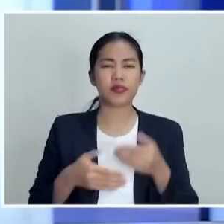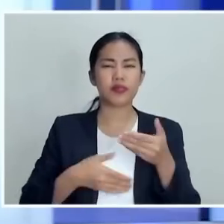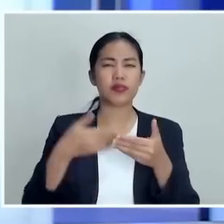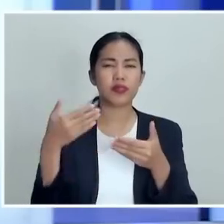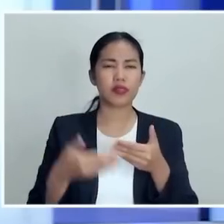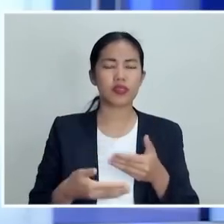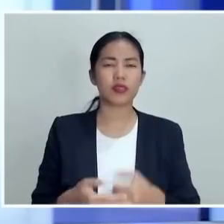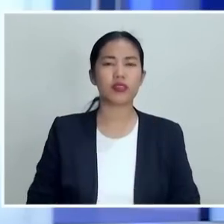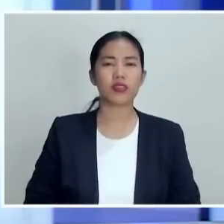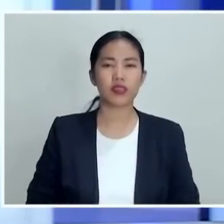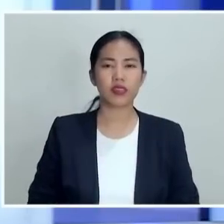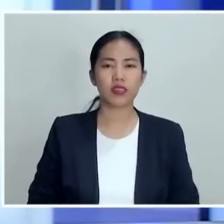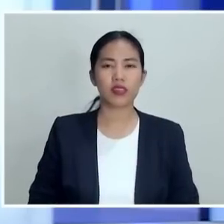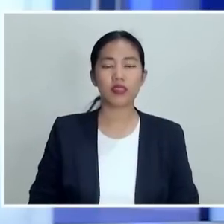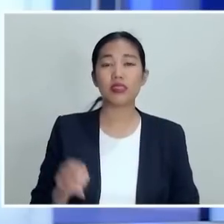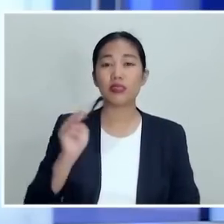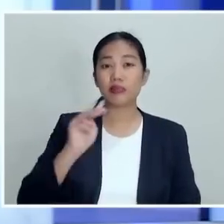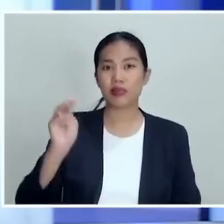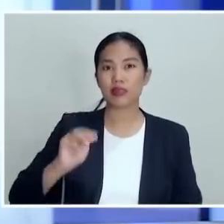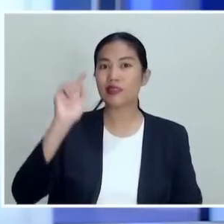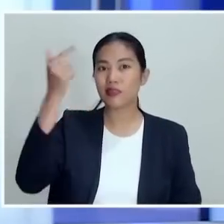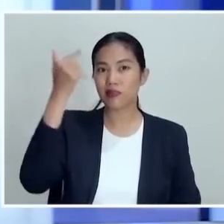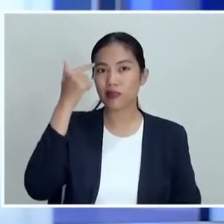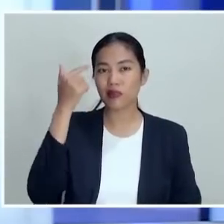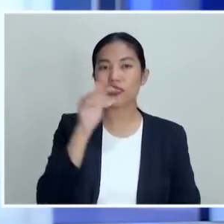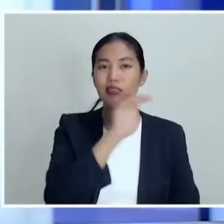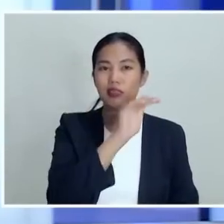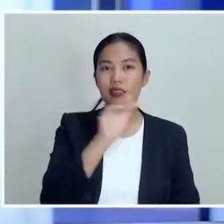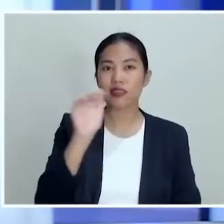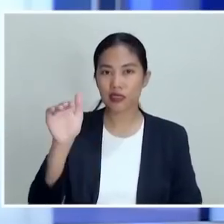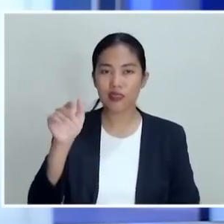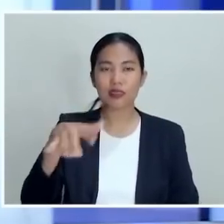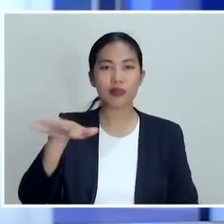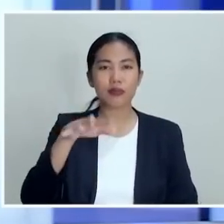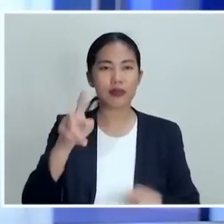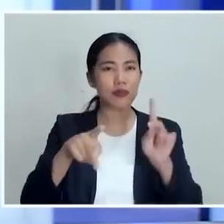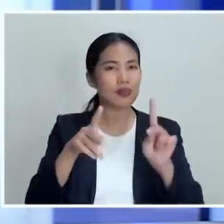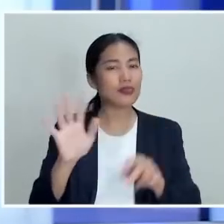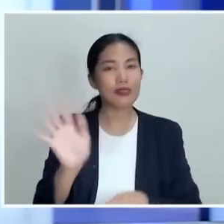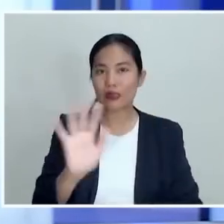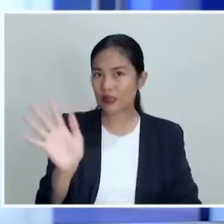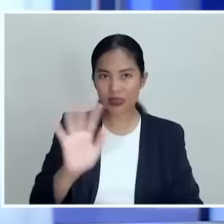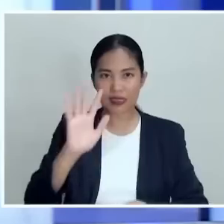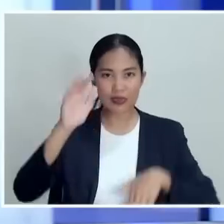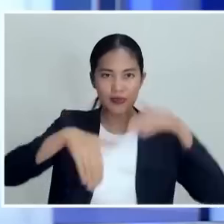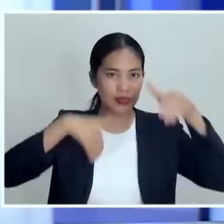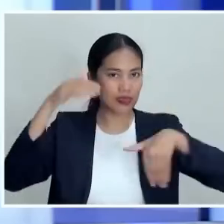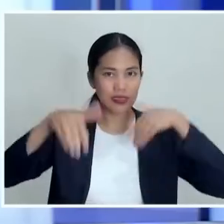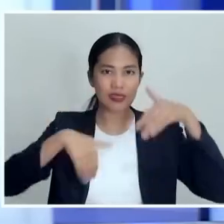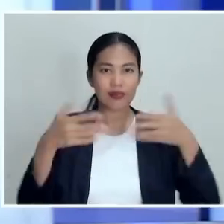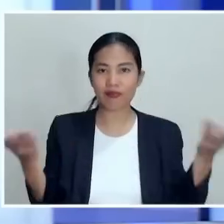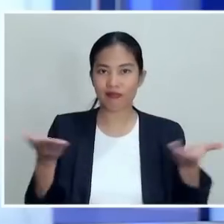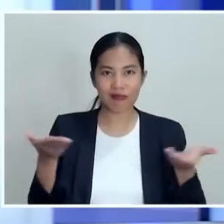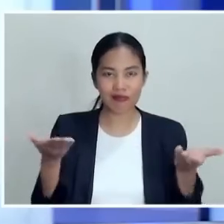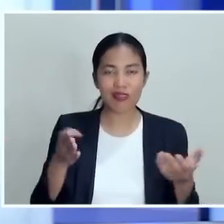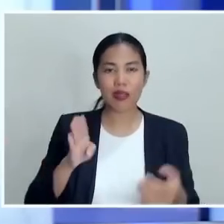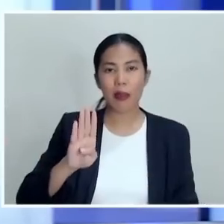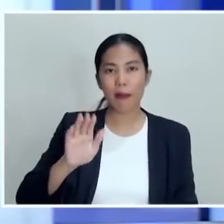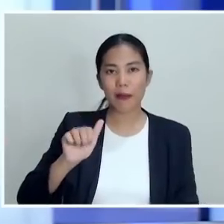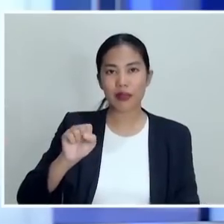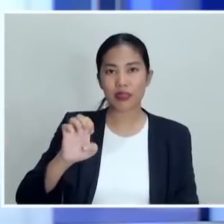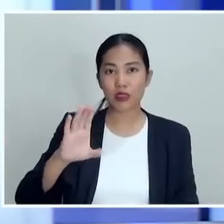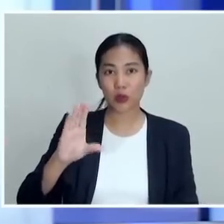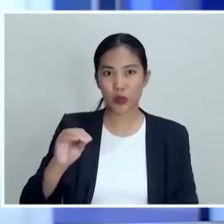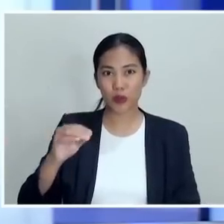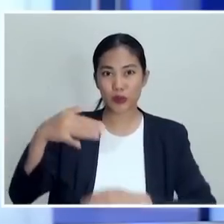Nanawagan po ang Manila LGU at ang PNP sa publiko na huwag mag-swimming sa Baseco Beach. Ito ay matapos dagsain ang